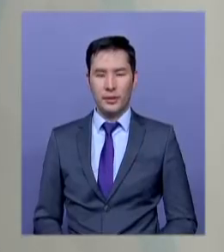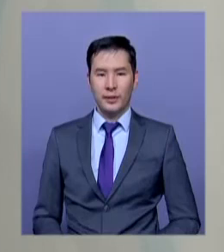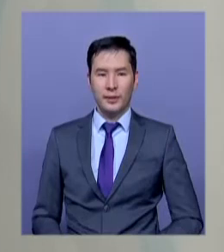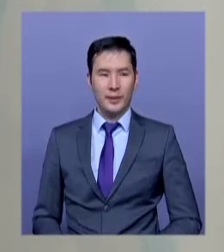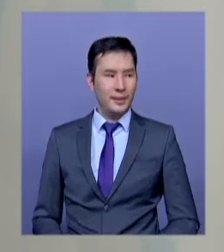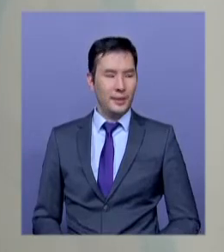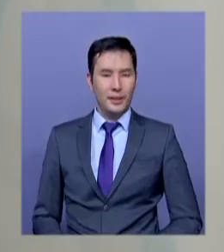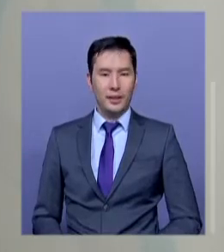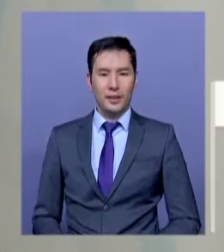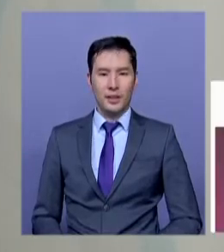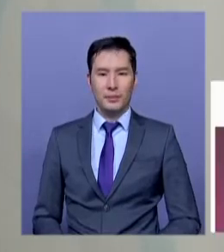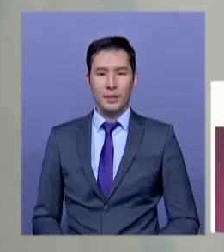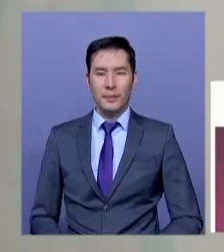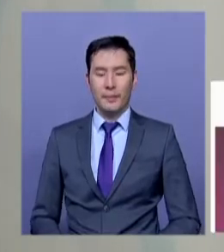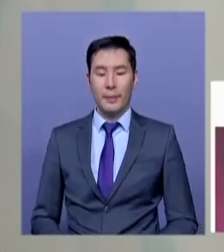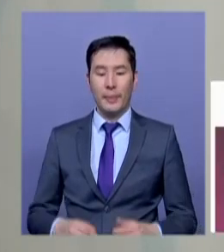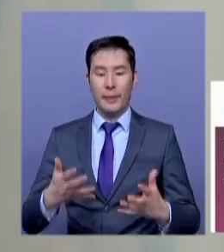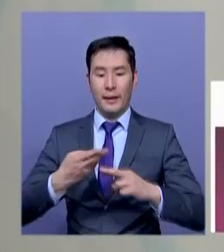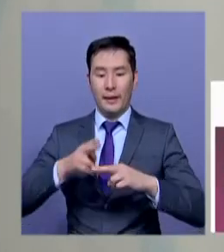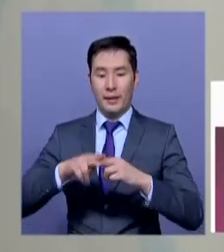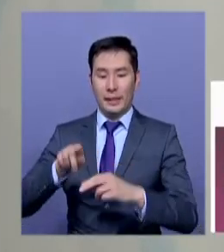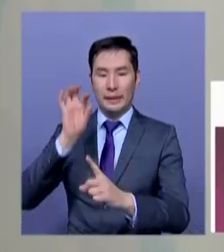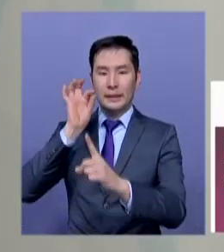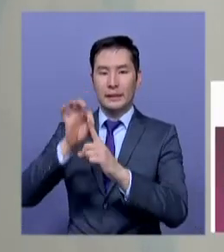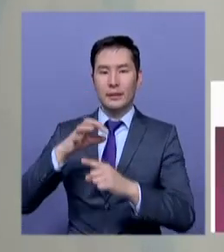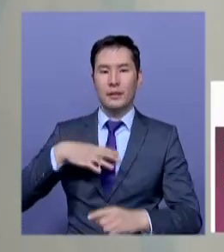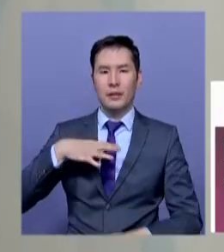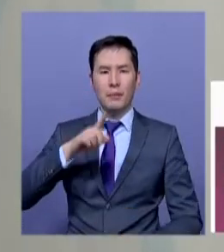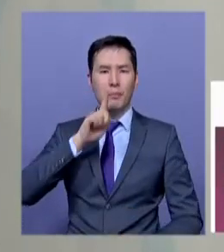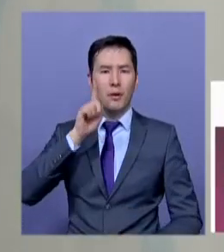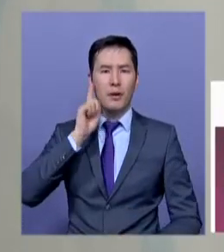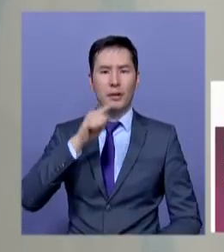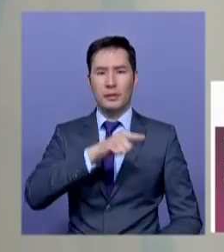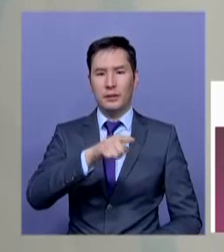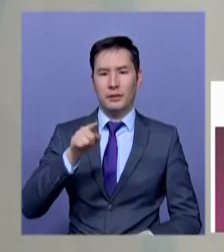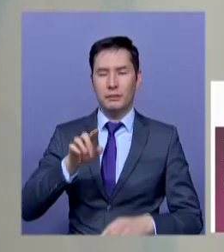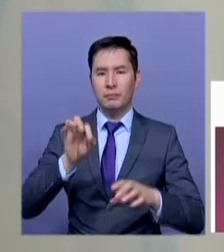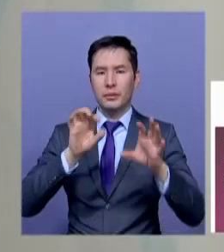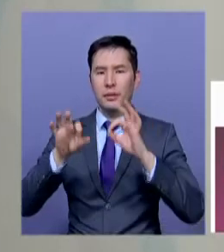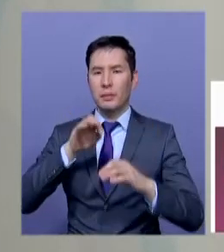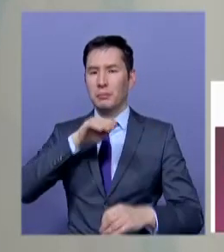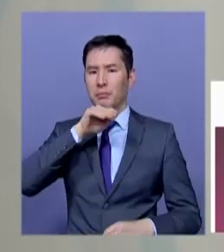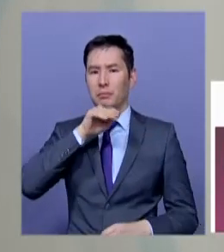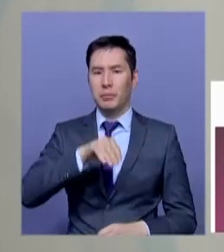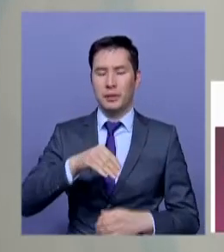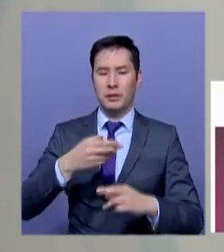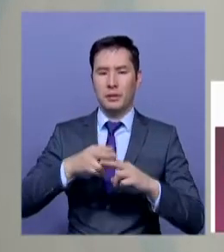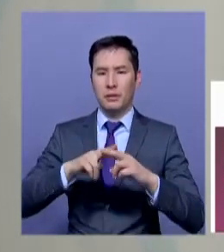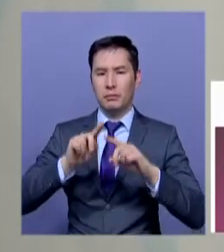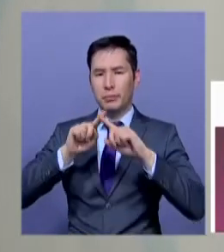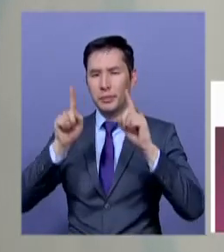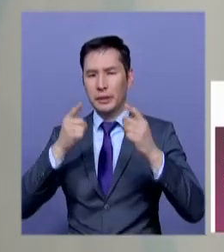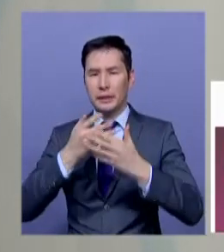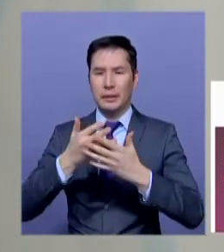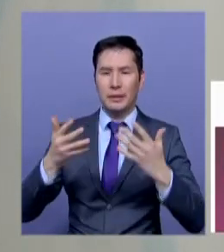Главная цель. Бұл чемпионатты өткізудегі мақсатымыз дарынды жастарға қолдау көрсету, оларға мамандықтардың қыр-сырын жан-жақты